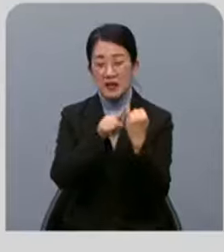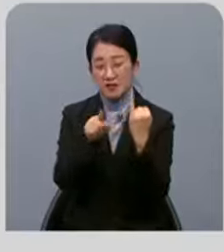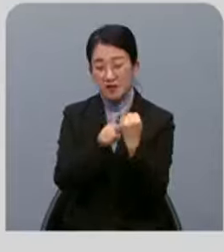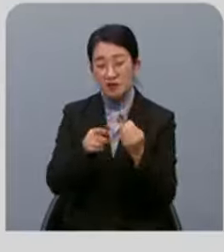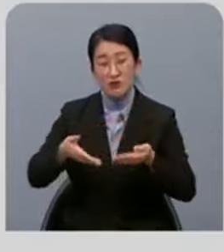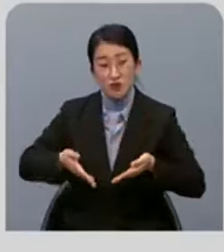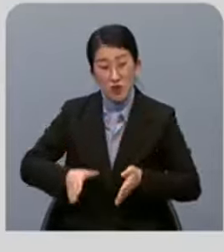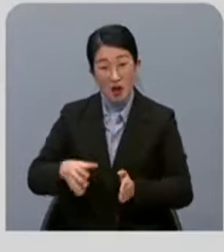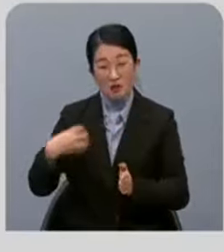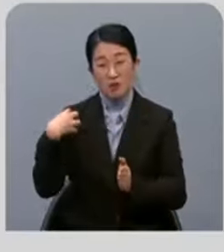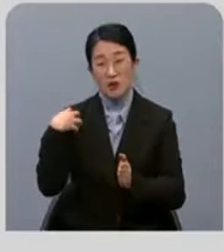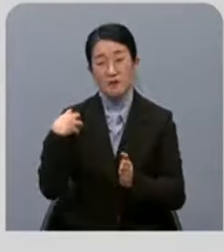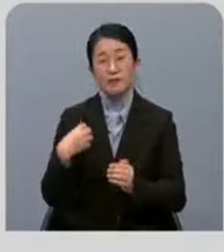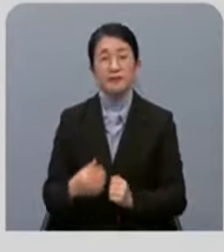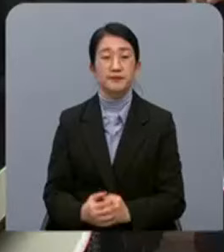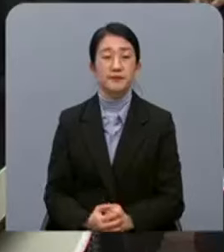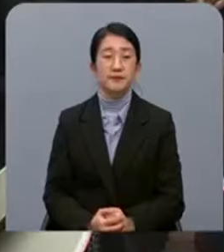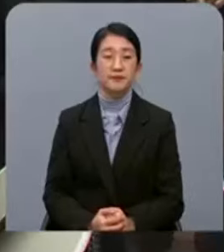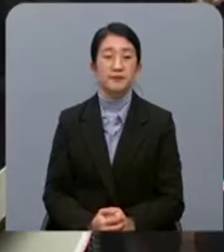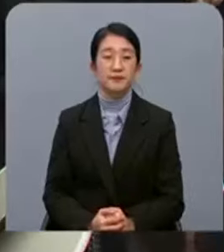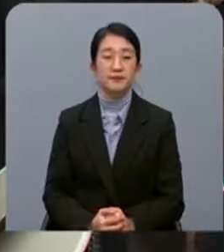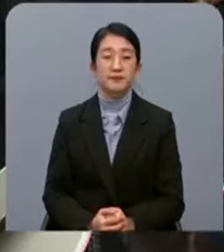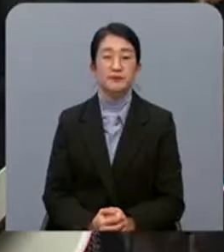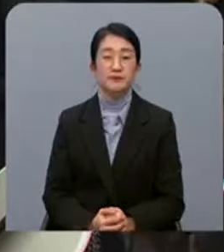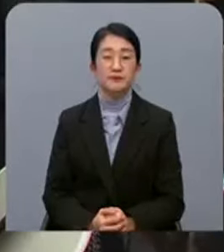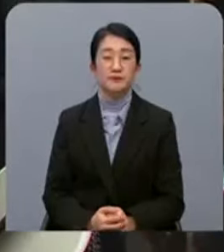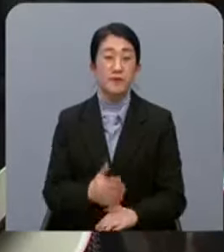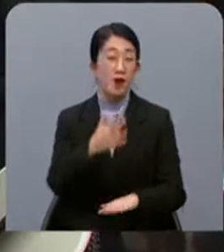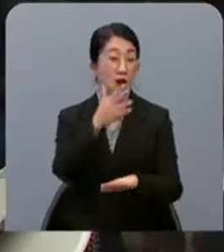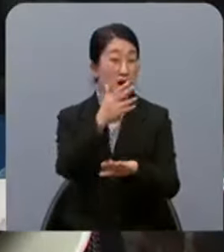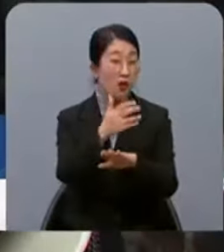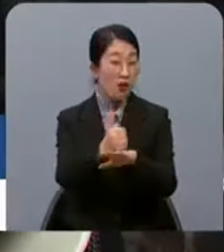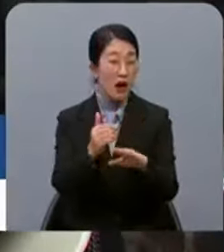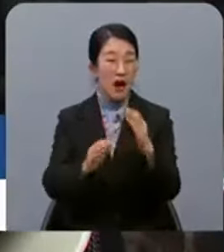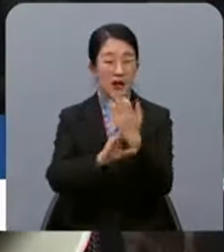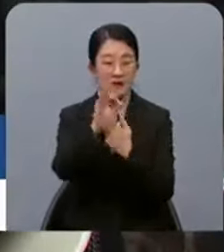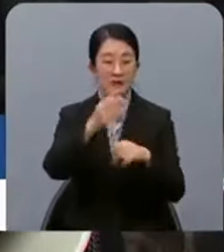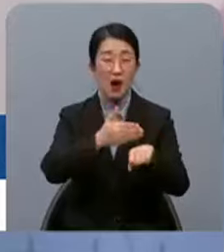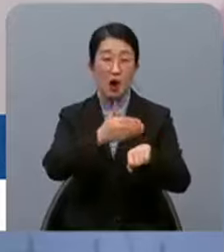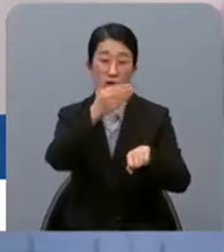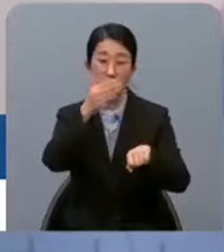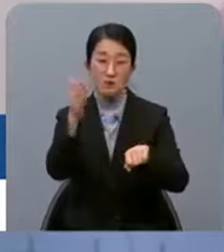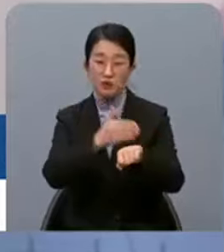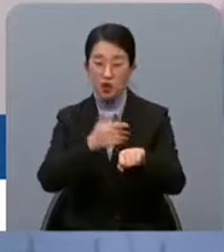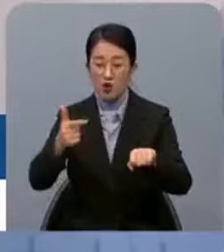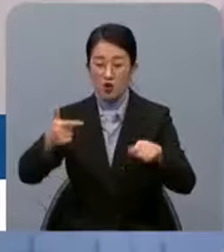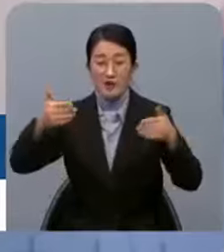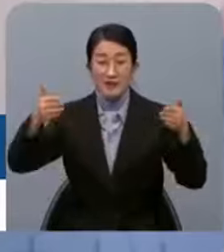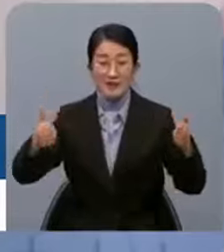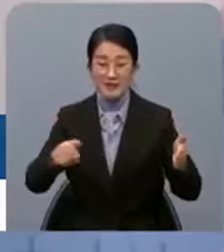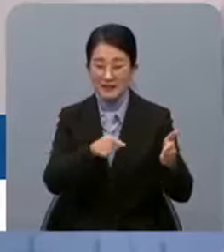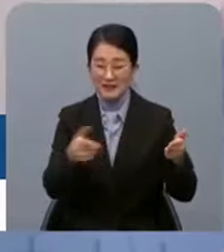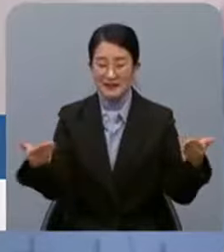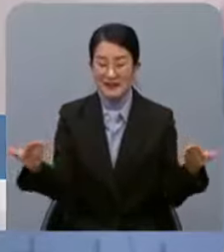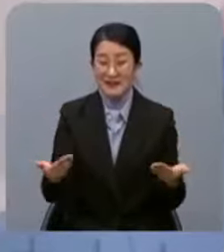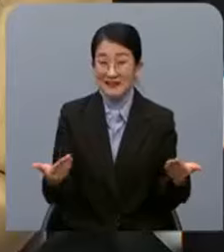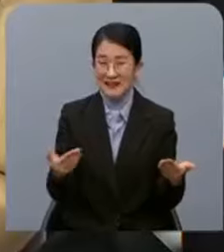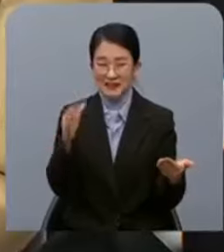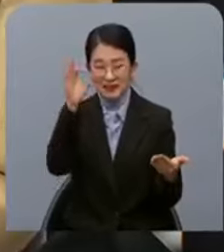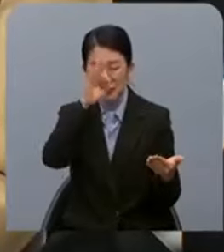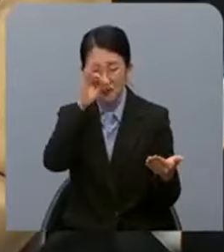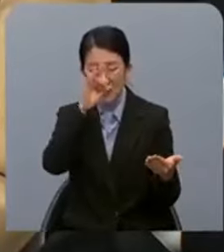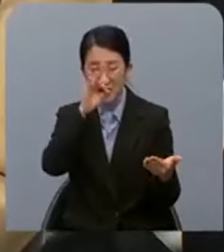출산도 부담일 수밖에 없습니다. 결국 오전 9시부터 저녁 6시까지라는 정형화된 일자리는